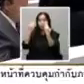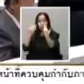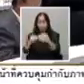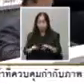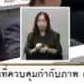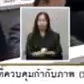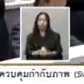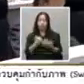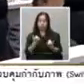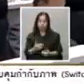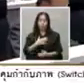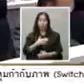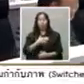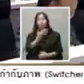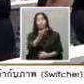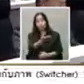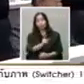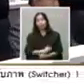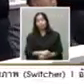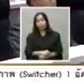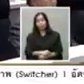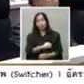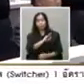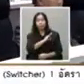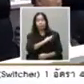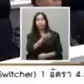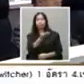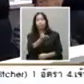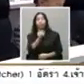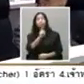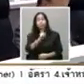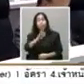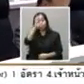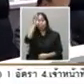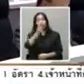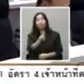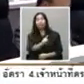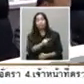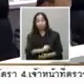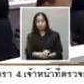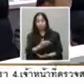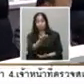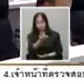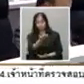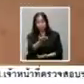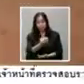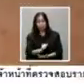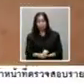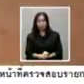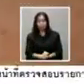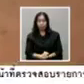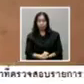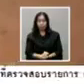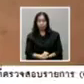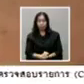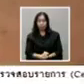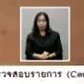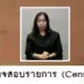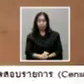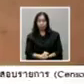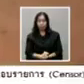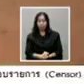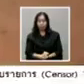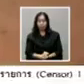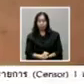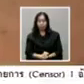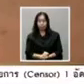ะนั้นผมจะเปิดโอกาสให้ท่านสมาชิก เอาเลย น้อง พูดเลยครับ เชิญท่านสมาชิก ท่านประธานค่ะดิฉันนางสาวธน